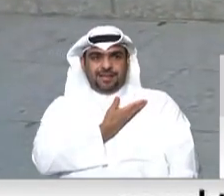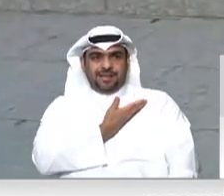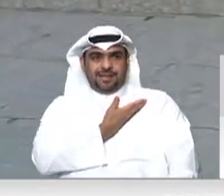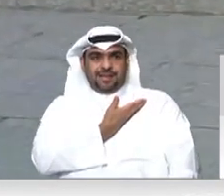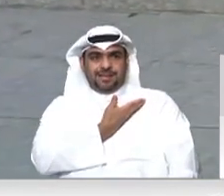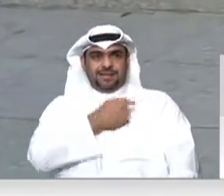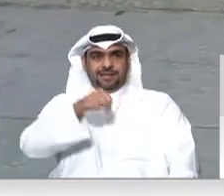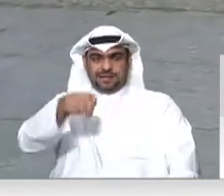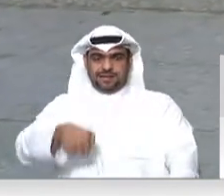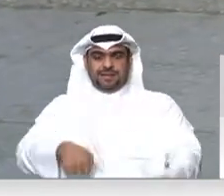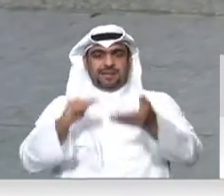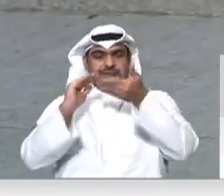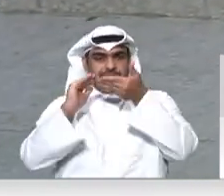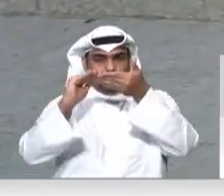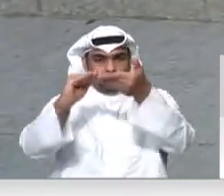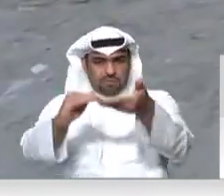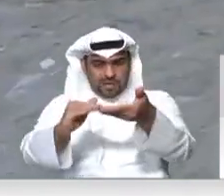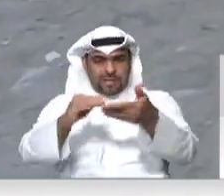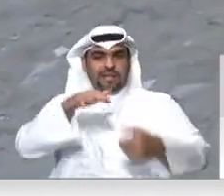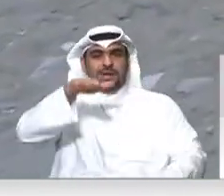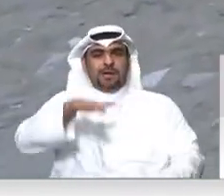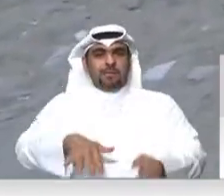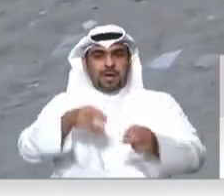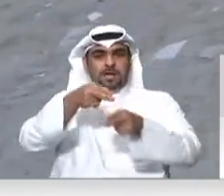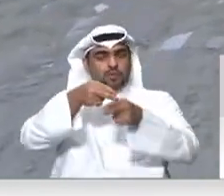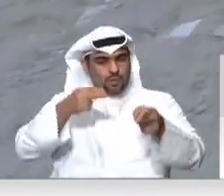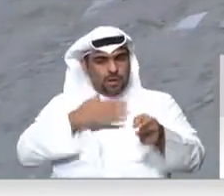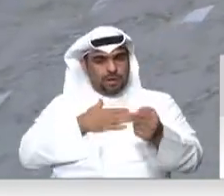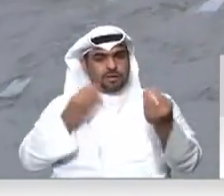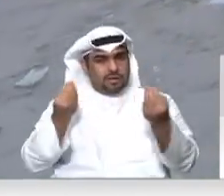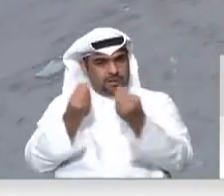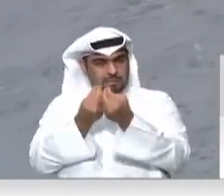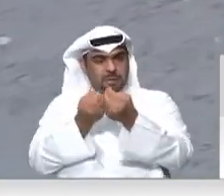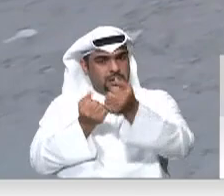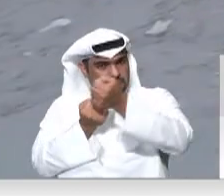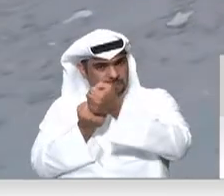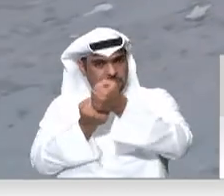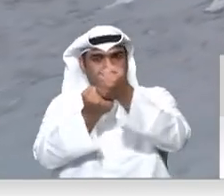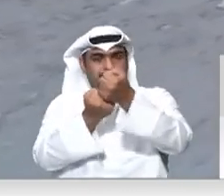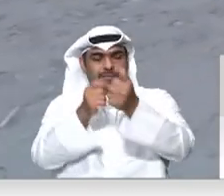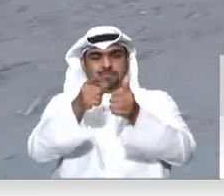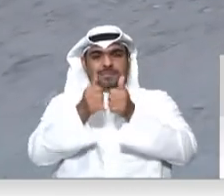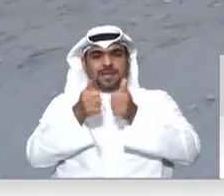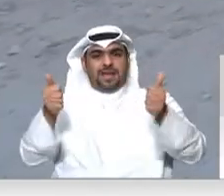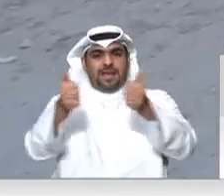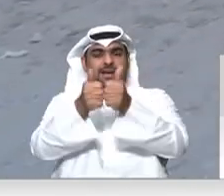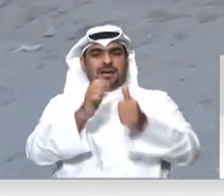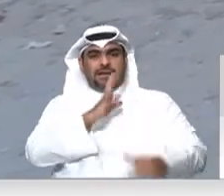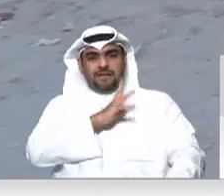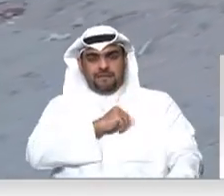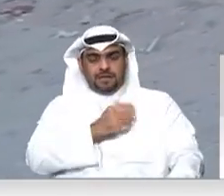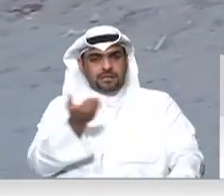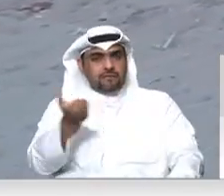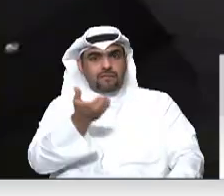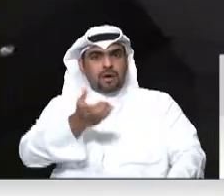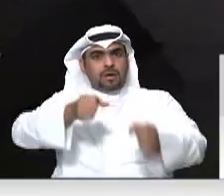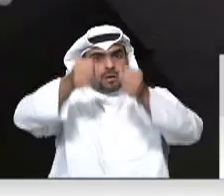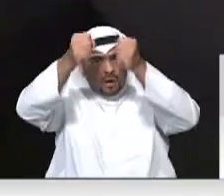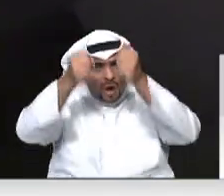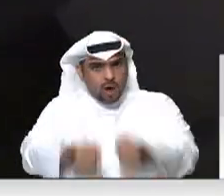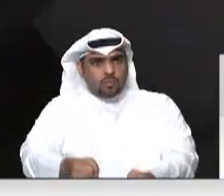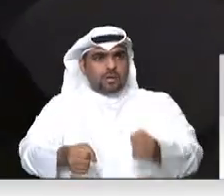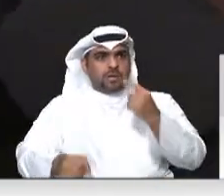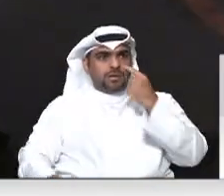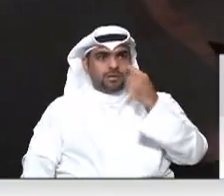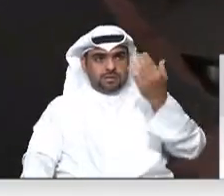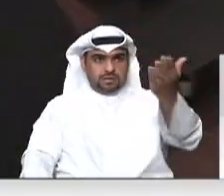حملة الكويت بجانبكم من أجل مساعدة تلك الأسر التي تعاني فقراً شديداً في